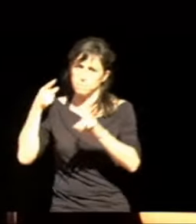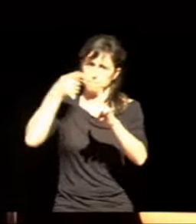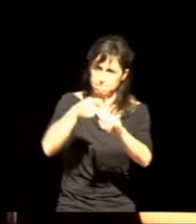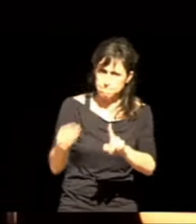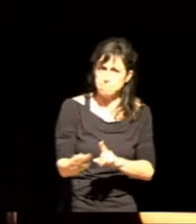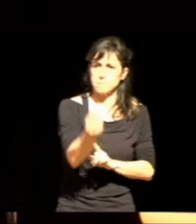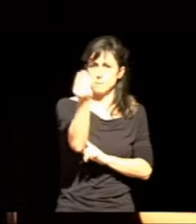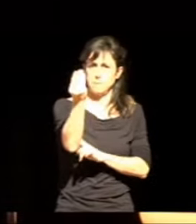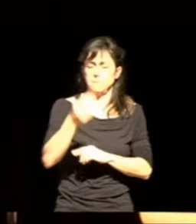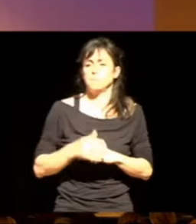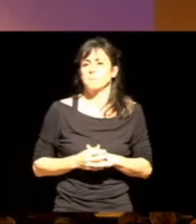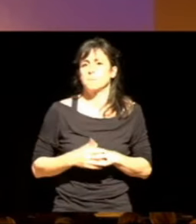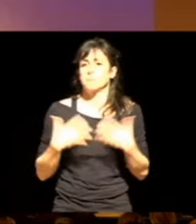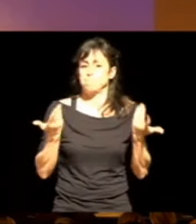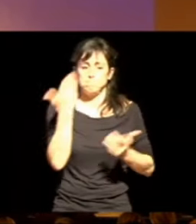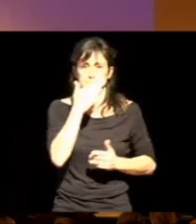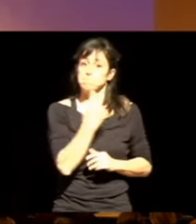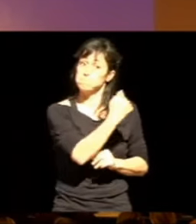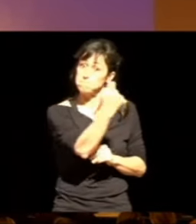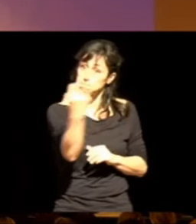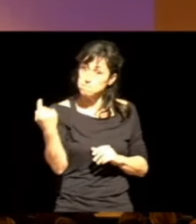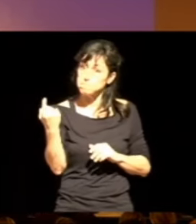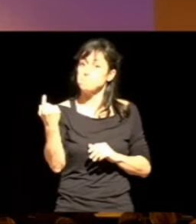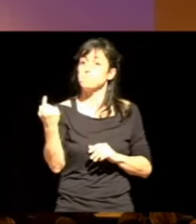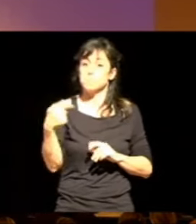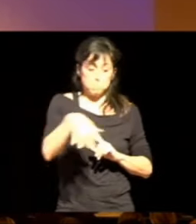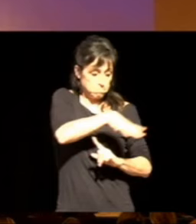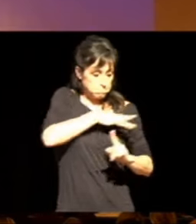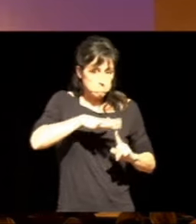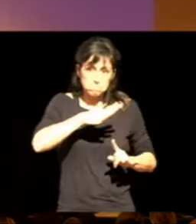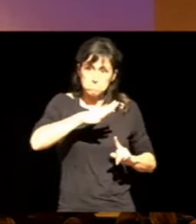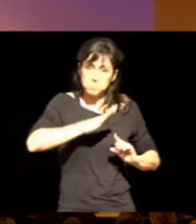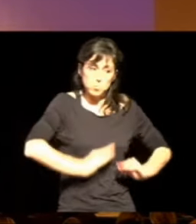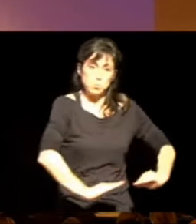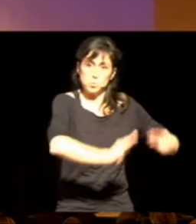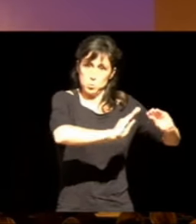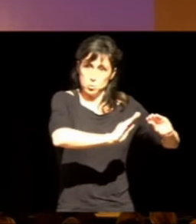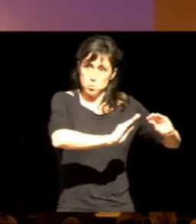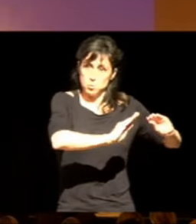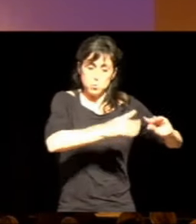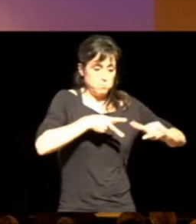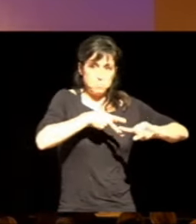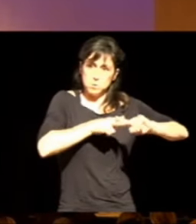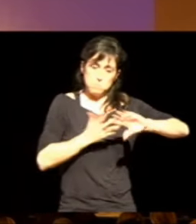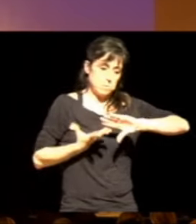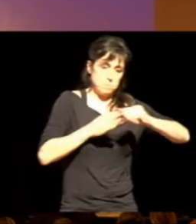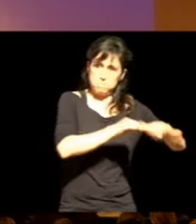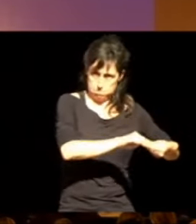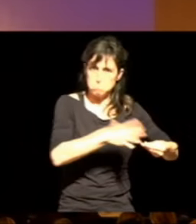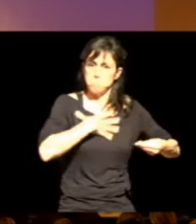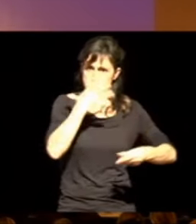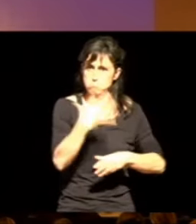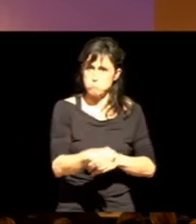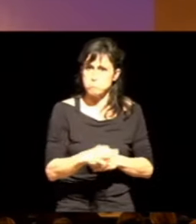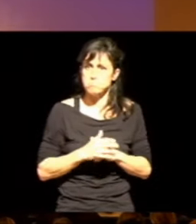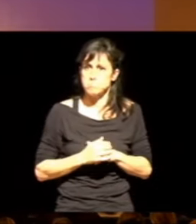Bai? Orduan, ikastetxe bakoitzak aukera izango du bere testuinguruaren arabera tresna hori egokitzeko, bai? eta